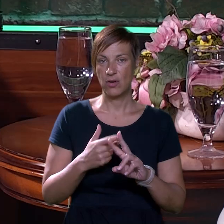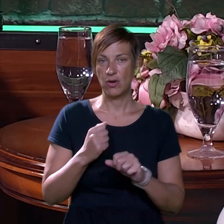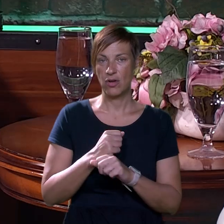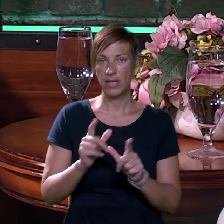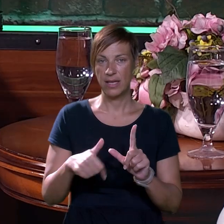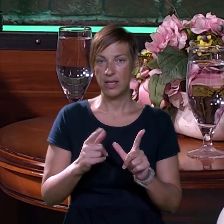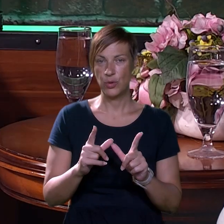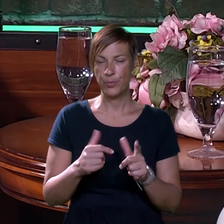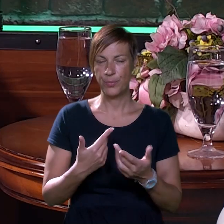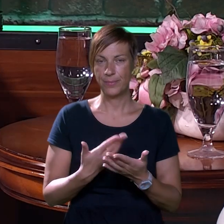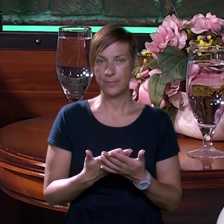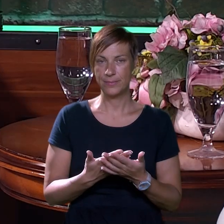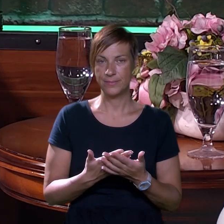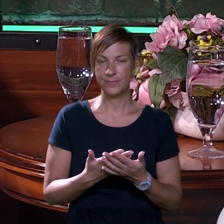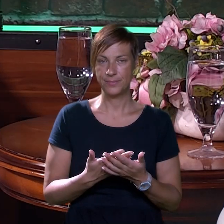teologiju.